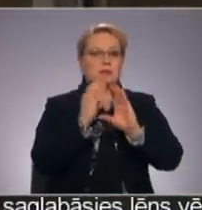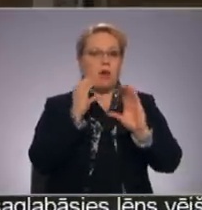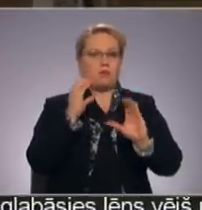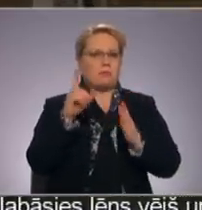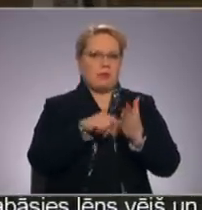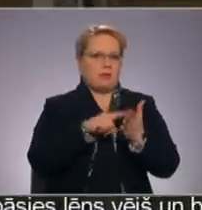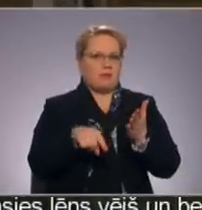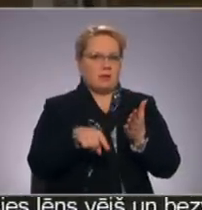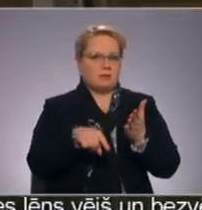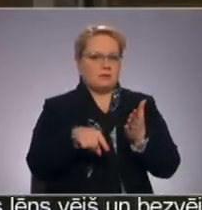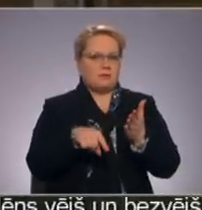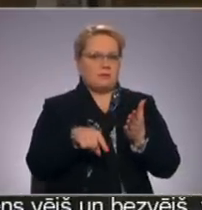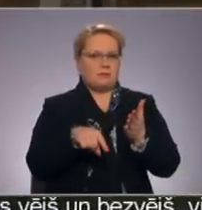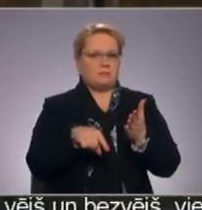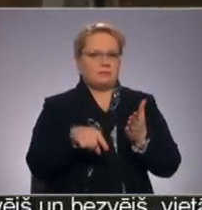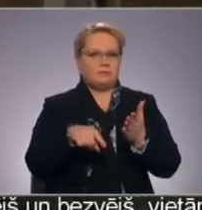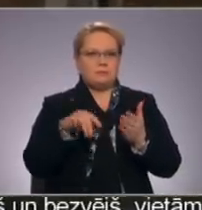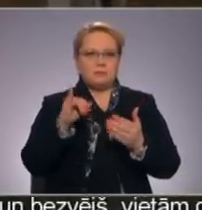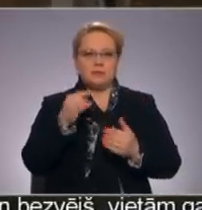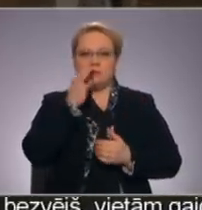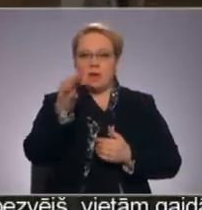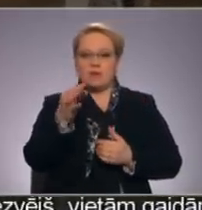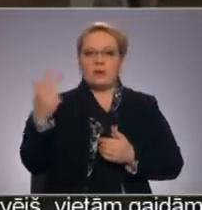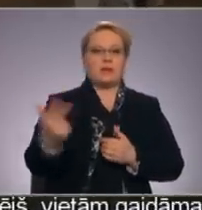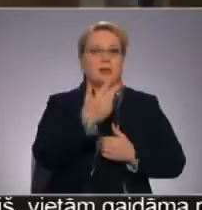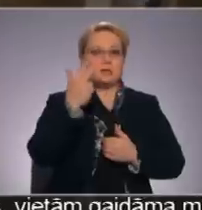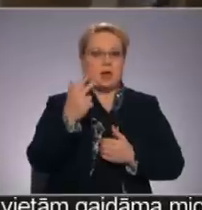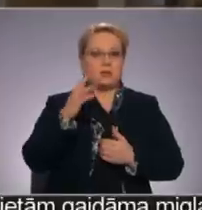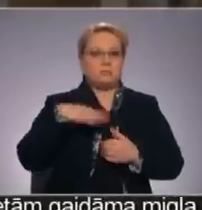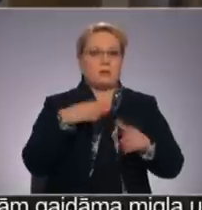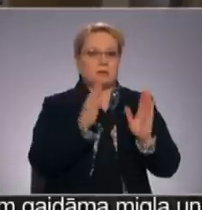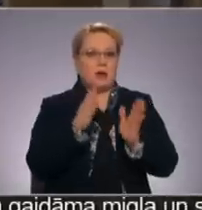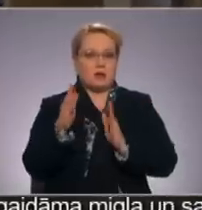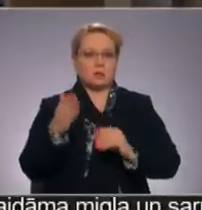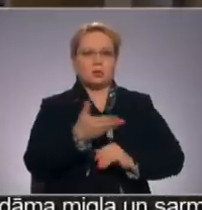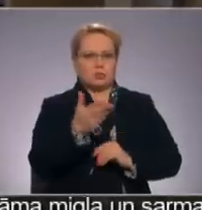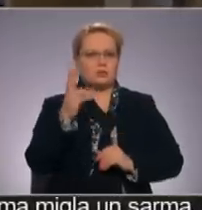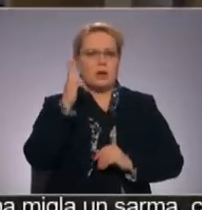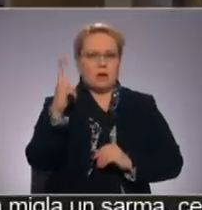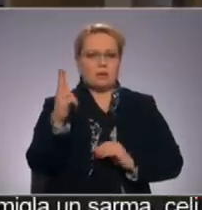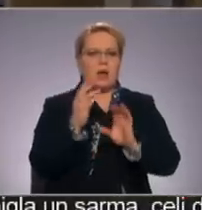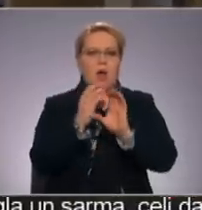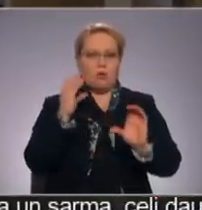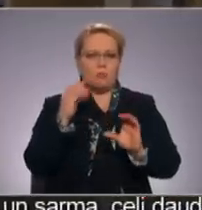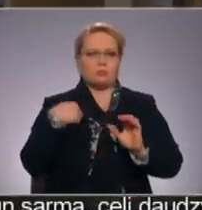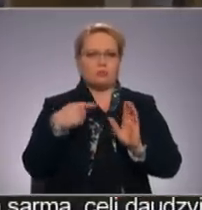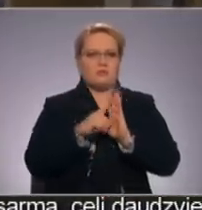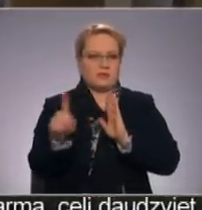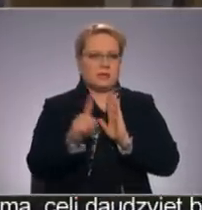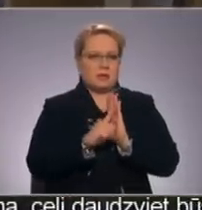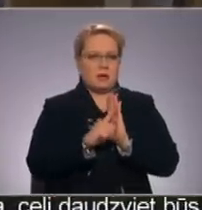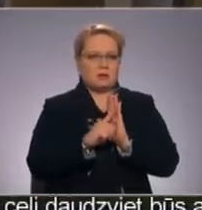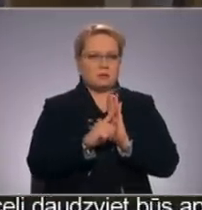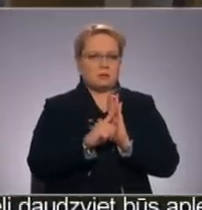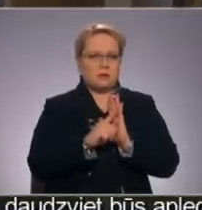netiks likvidēts? Ja? Saku, vai 3 gadus pēc kārtas jūs garantējat, ka tas autobus mūs te vizinās? Nav